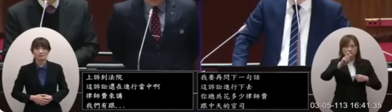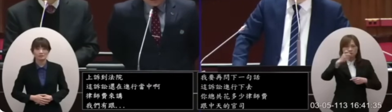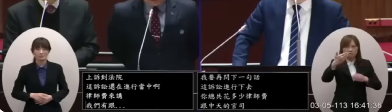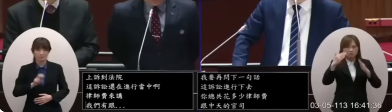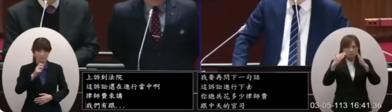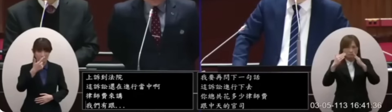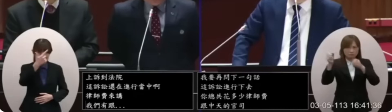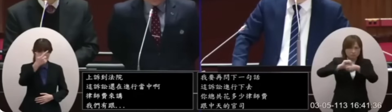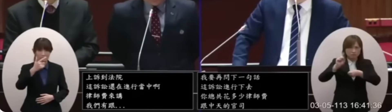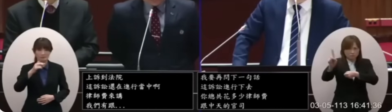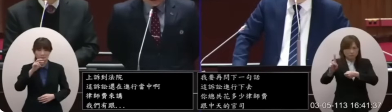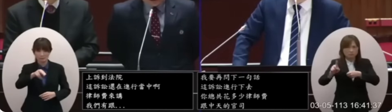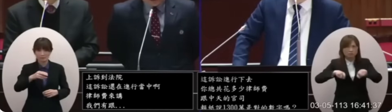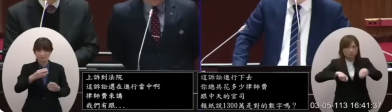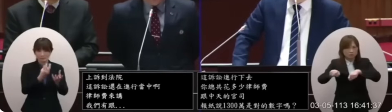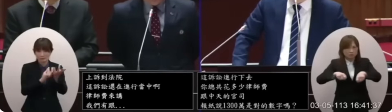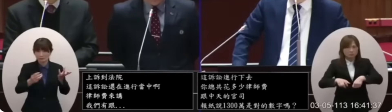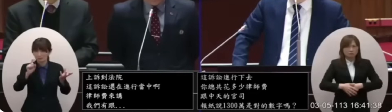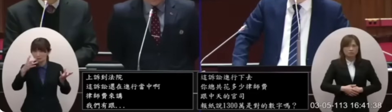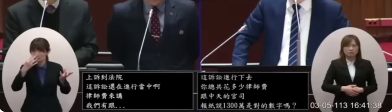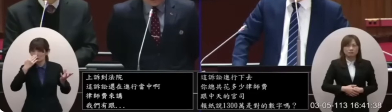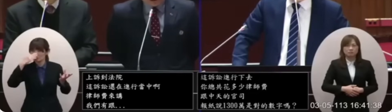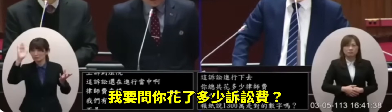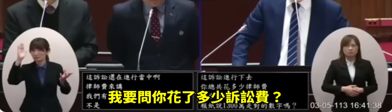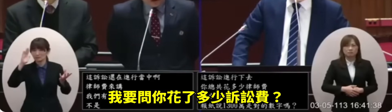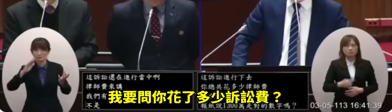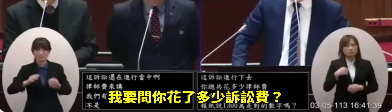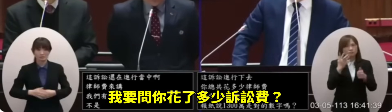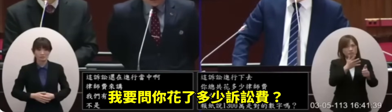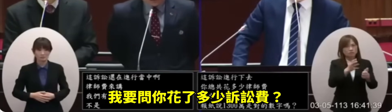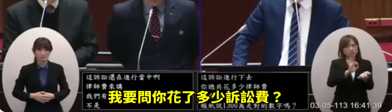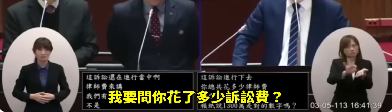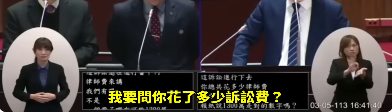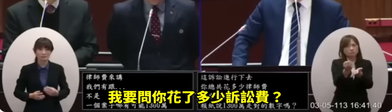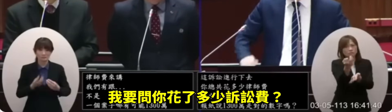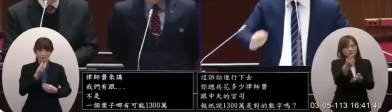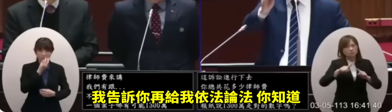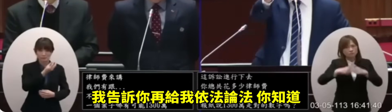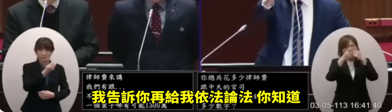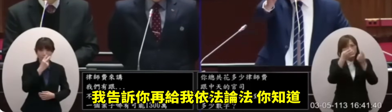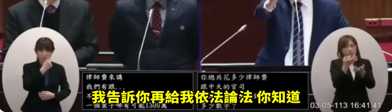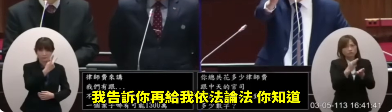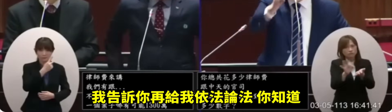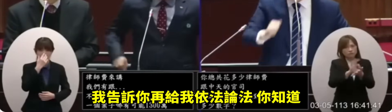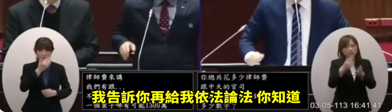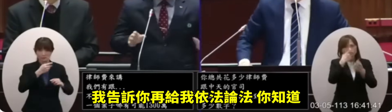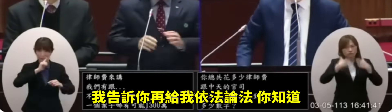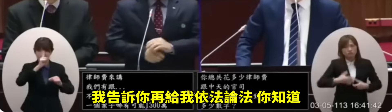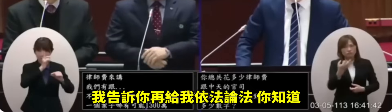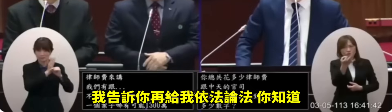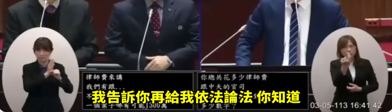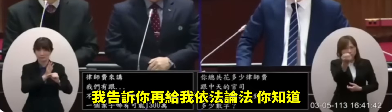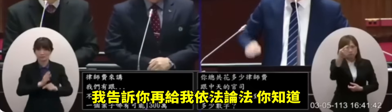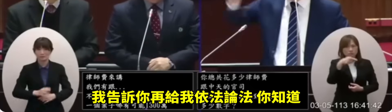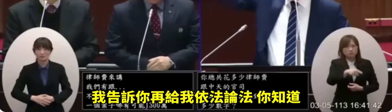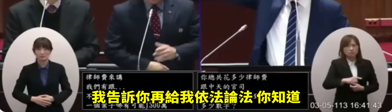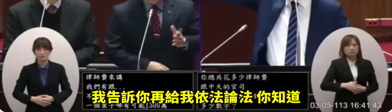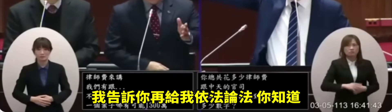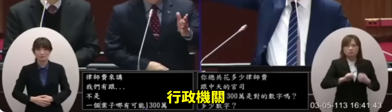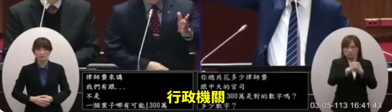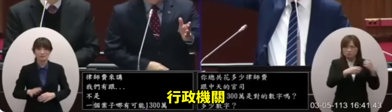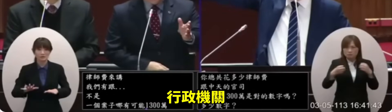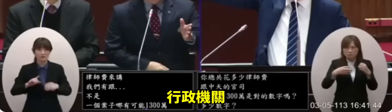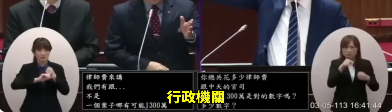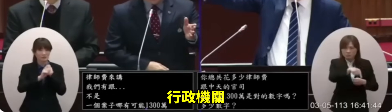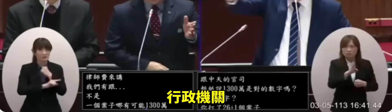哎， 26+1，我们赢了14件，2件。 我要问你花了多少诉讼费？哎，我告诉你，这样跟我依法论法，你知道？ 依法论